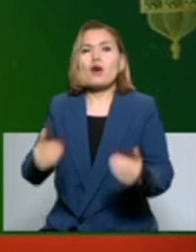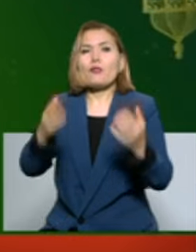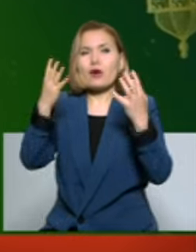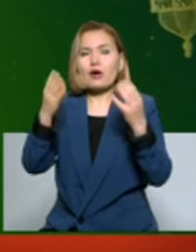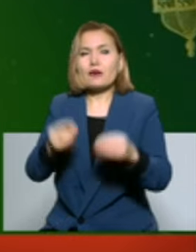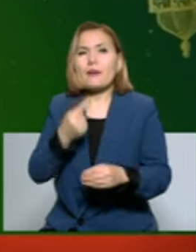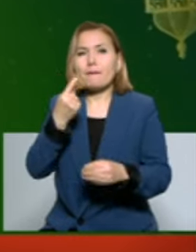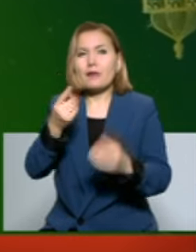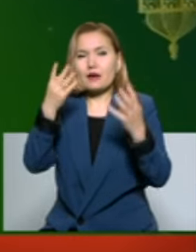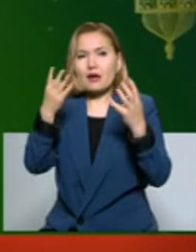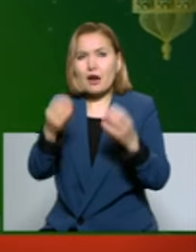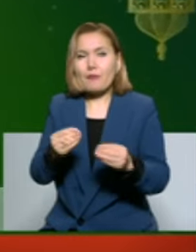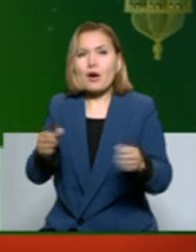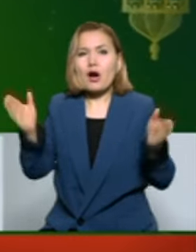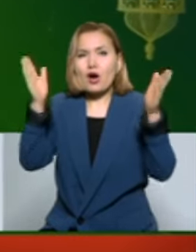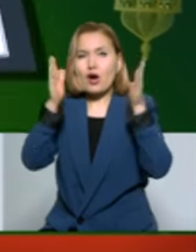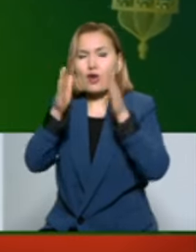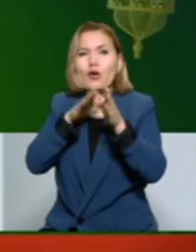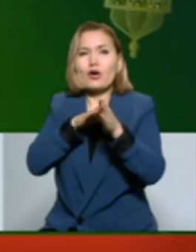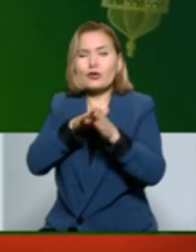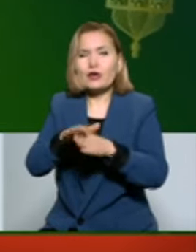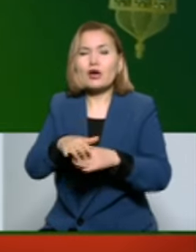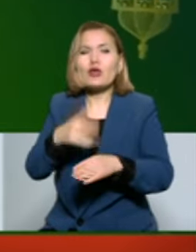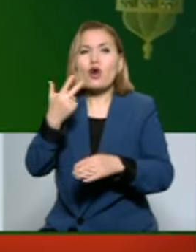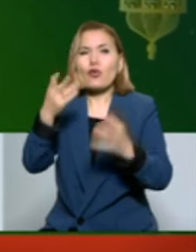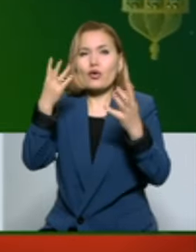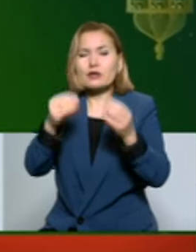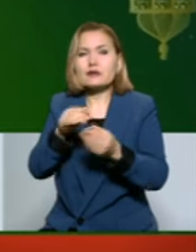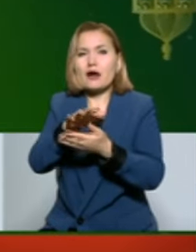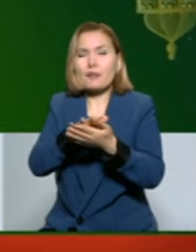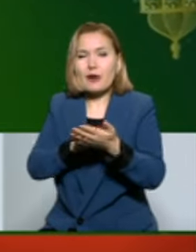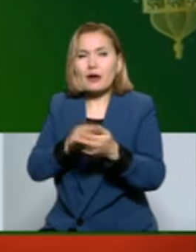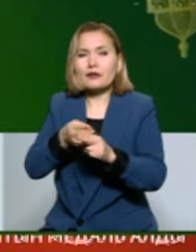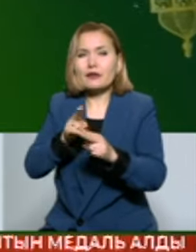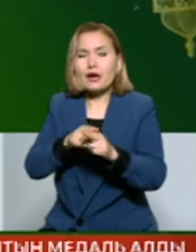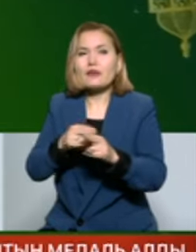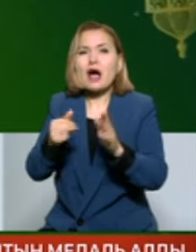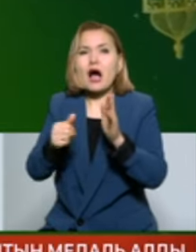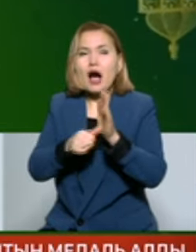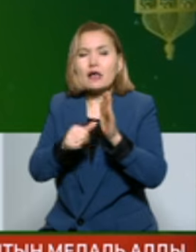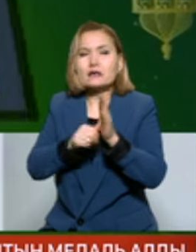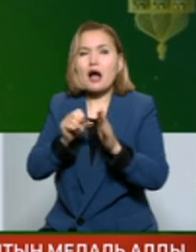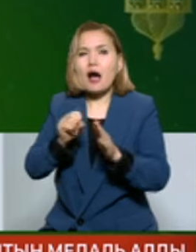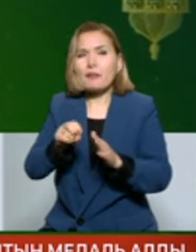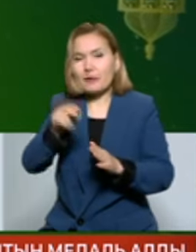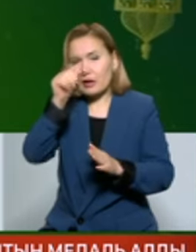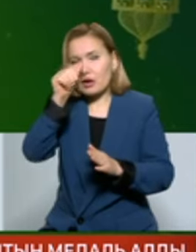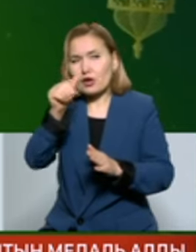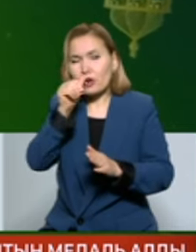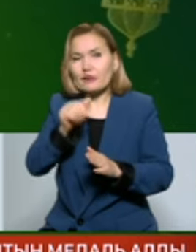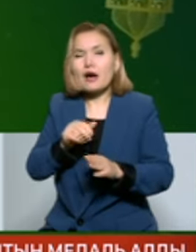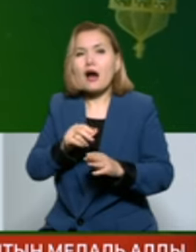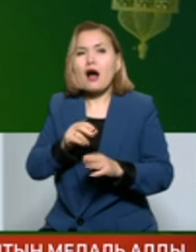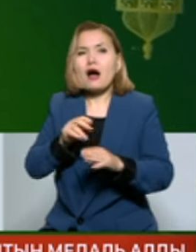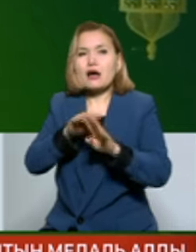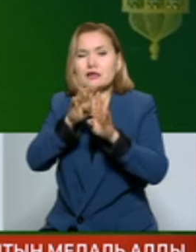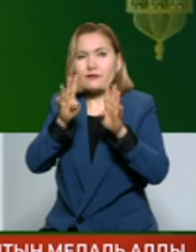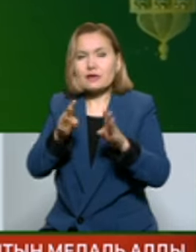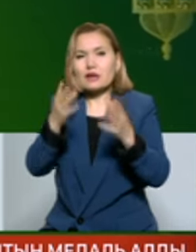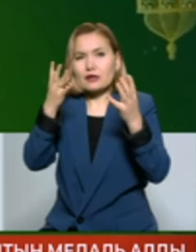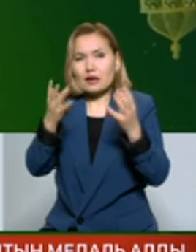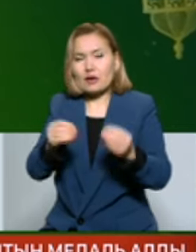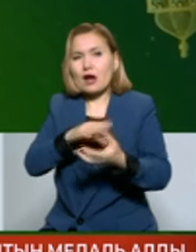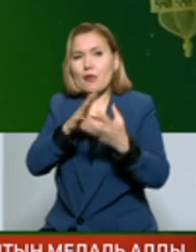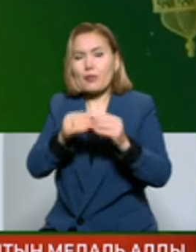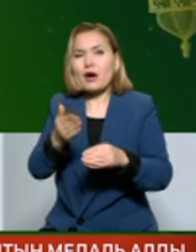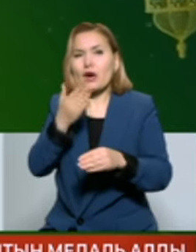Рамазанның бірінші күні. Құлшылықтың бұл түрі 30 күнге жалғасады. 5 сәуірден 6 сәуірге қараған түні қадір түні. Ораза ұстау мұсылмандарға парыз. Дегенмен